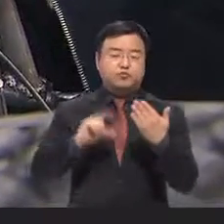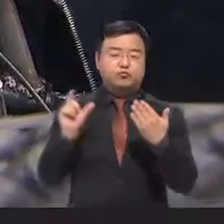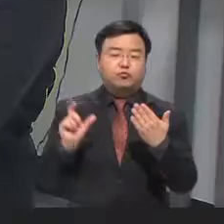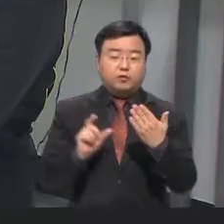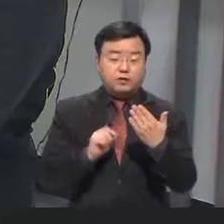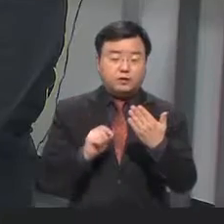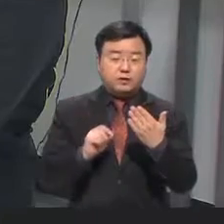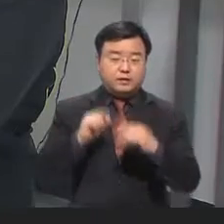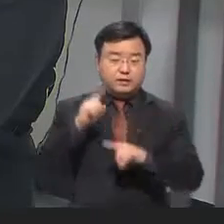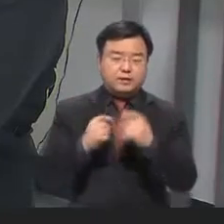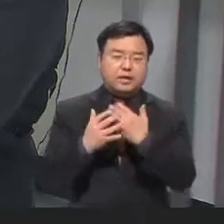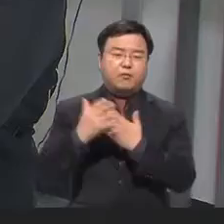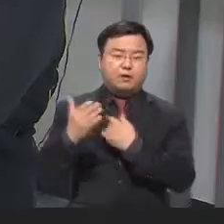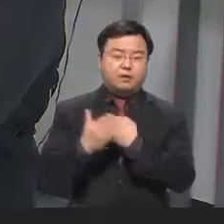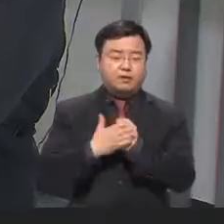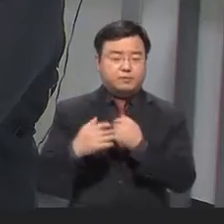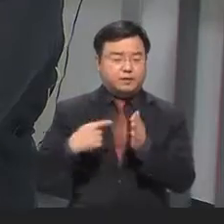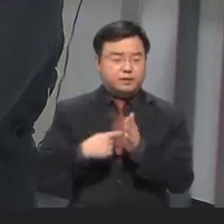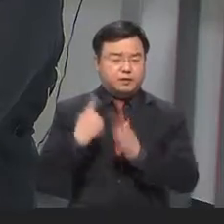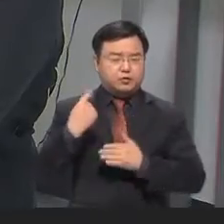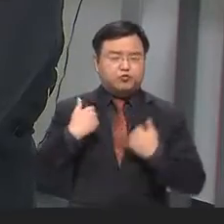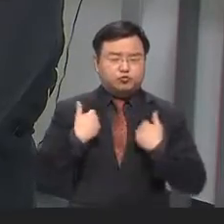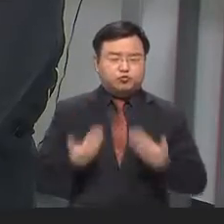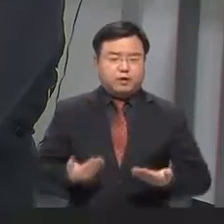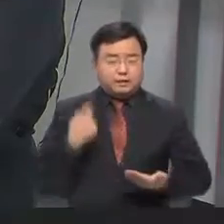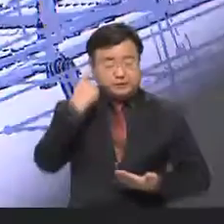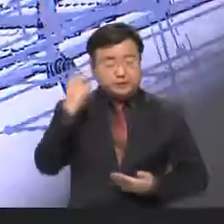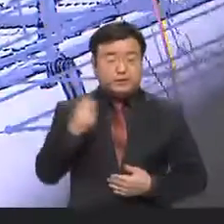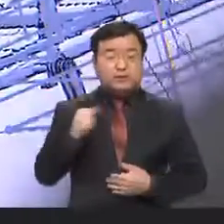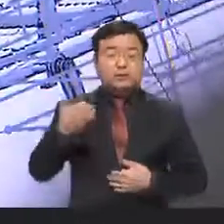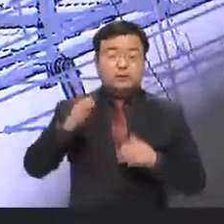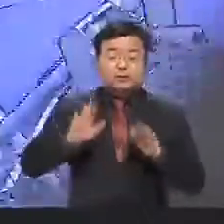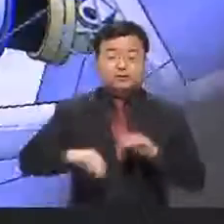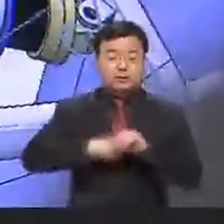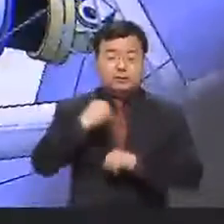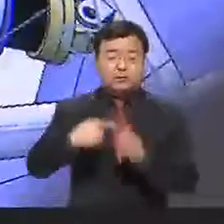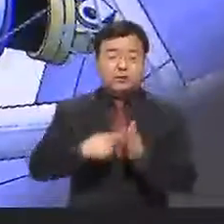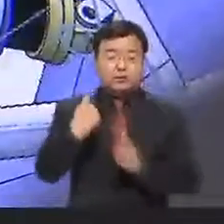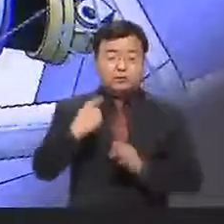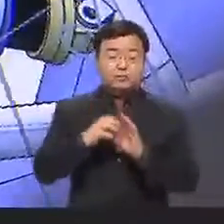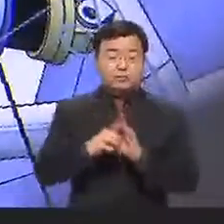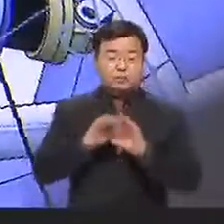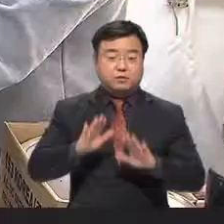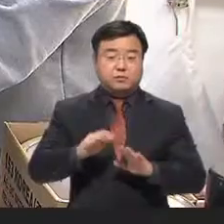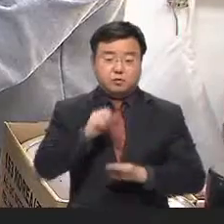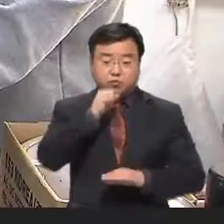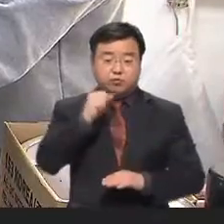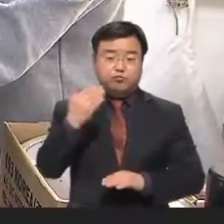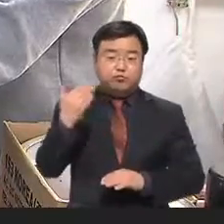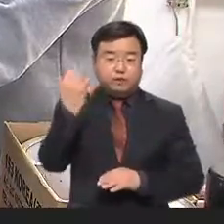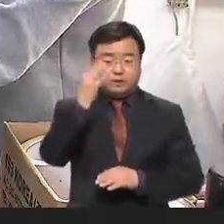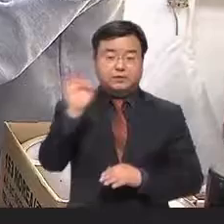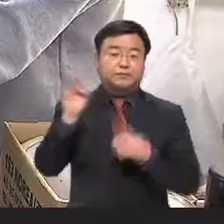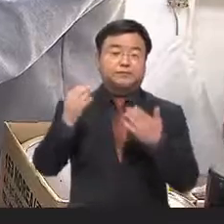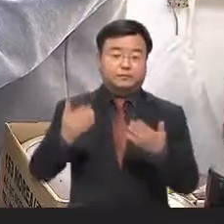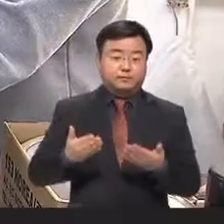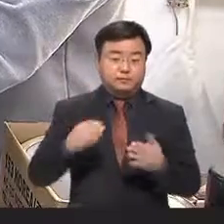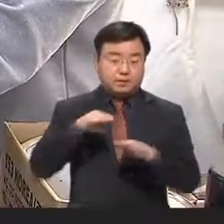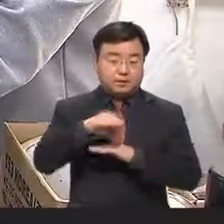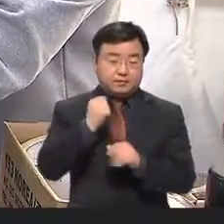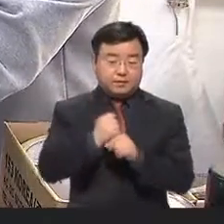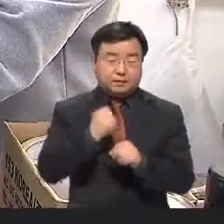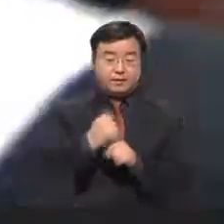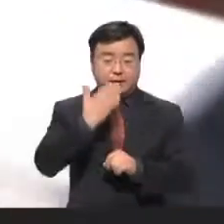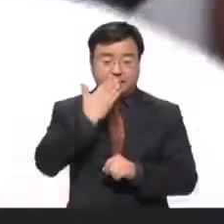각오했지만 올해 처음 시작된 자유학기제 덕분에 이번 학기 9학점을 인정받을 수 있게 됐습니다. 여기에 자동차를 제작할 수